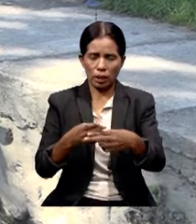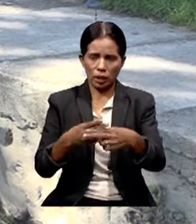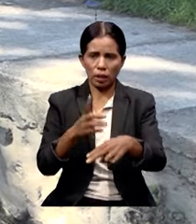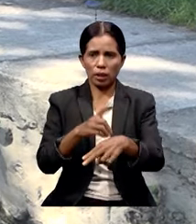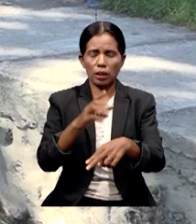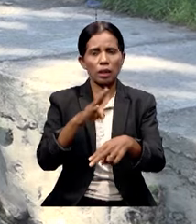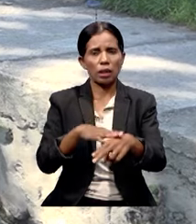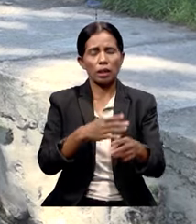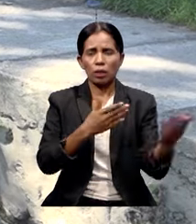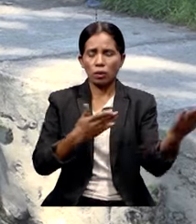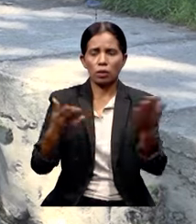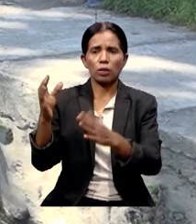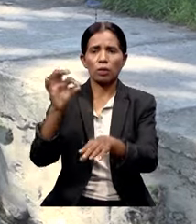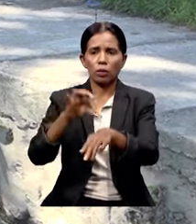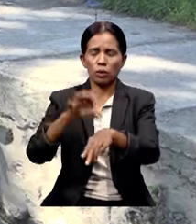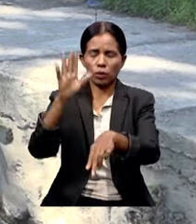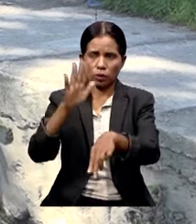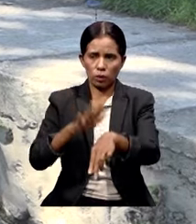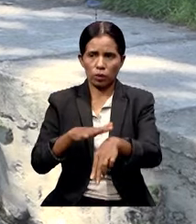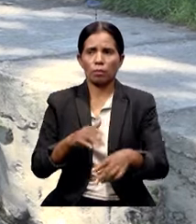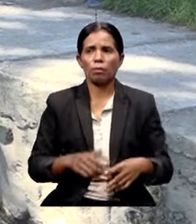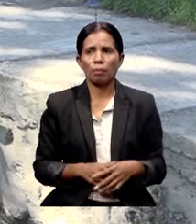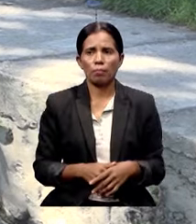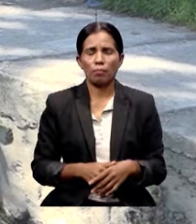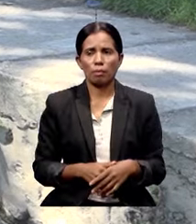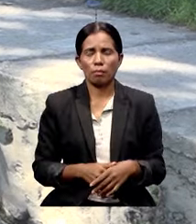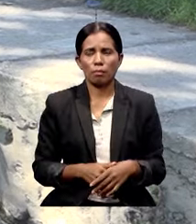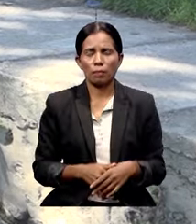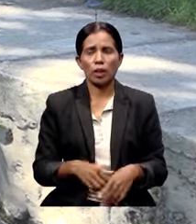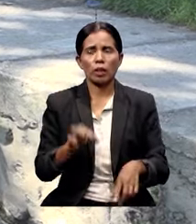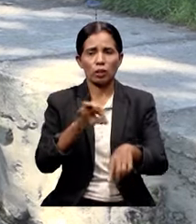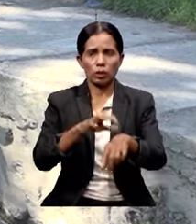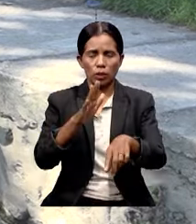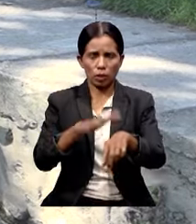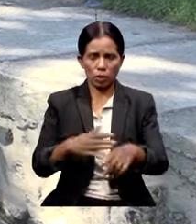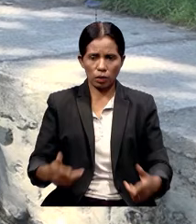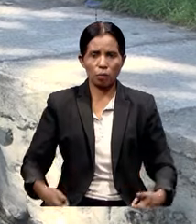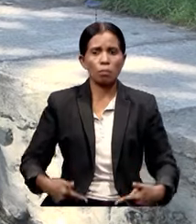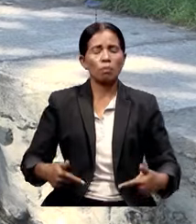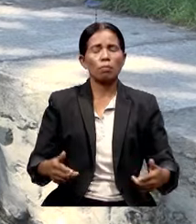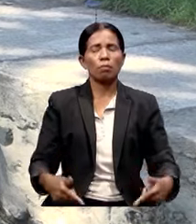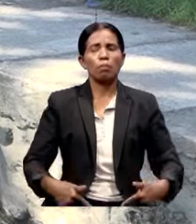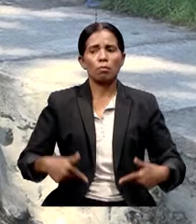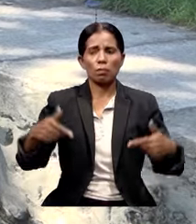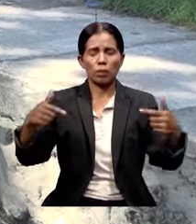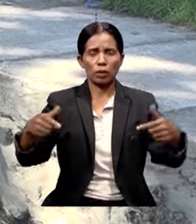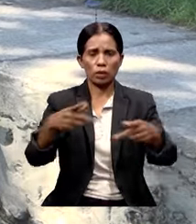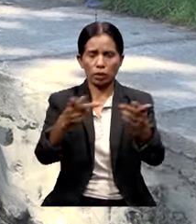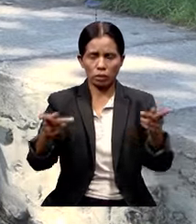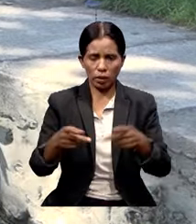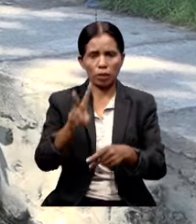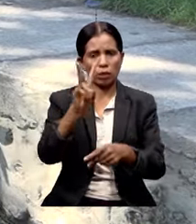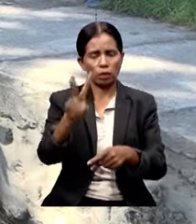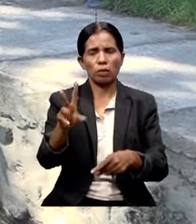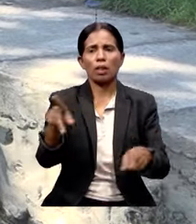husi susuk honarang aide saizipte. Susuk ne, mori si ambiente ho klima tropikal rua